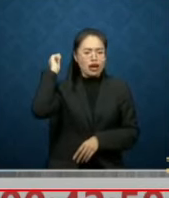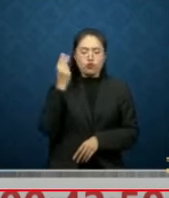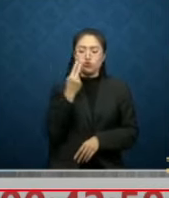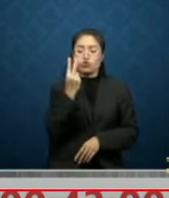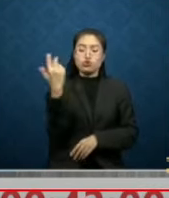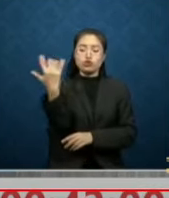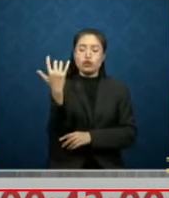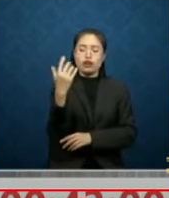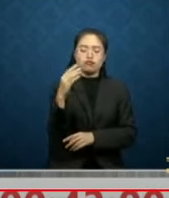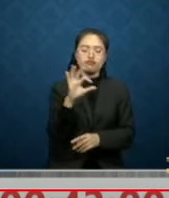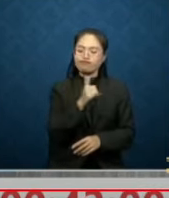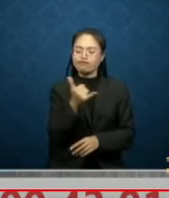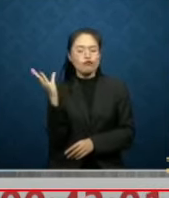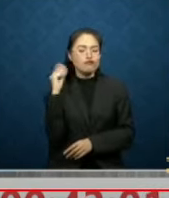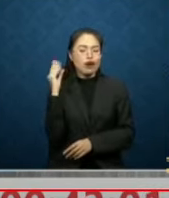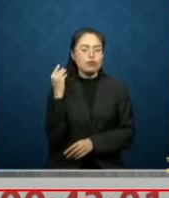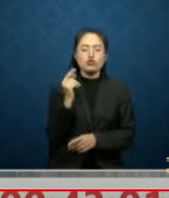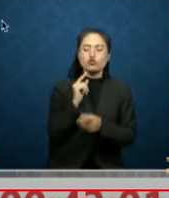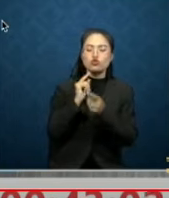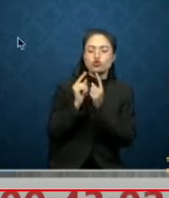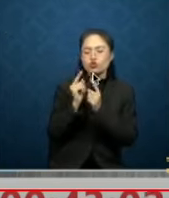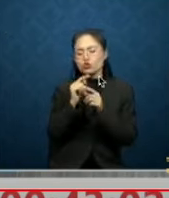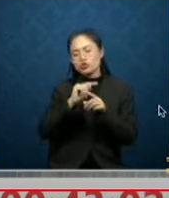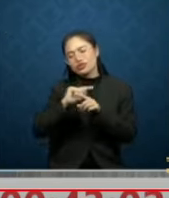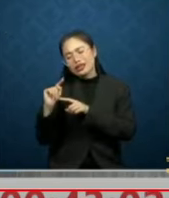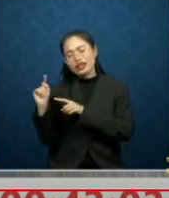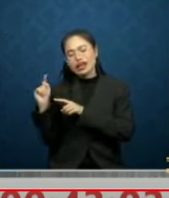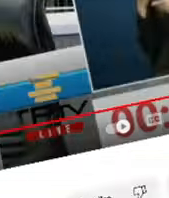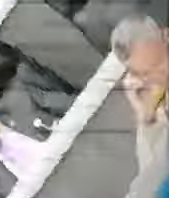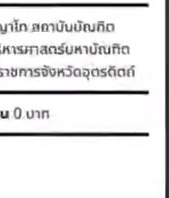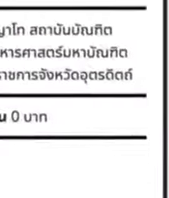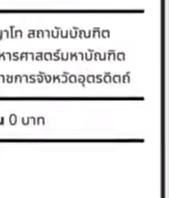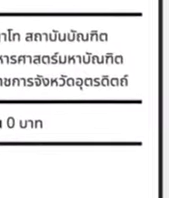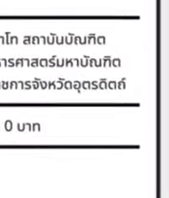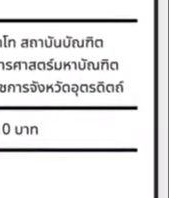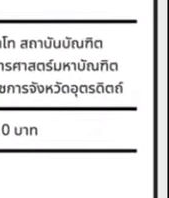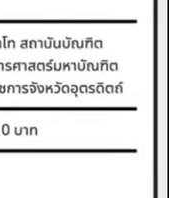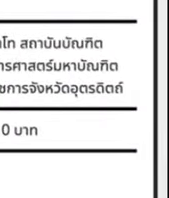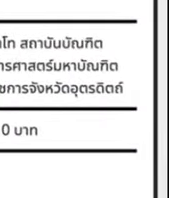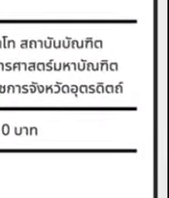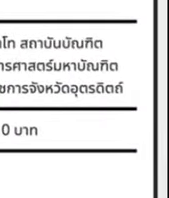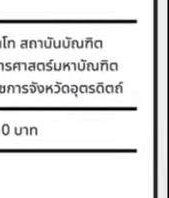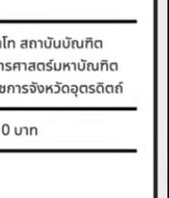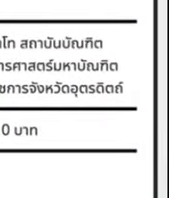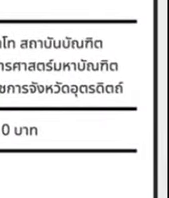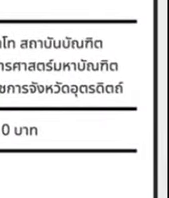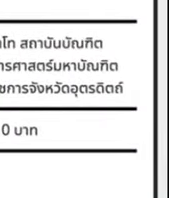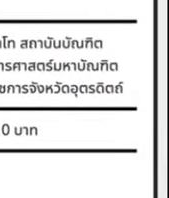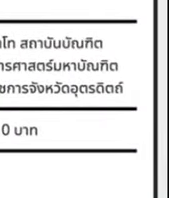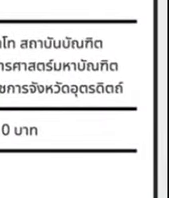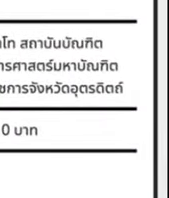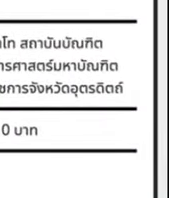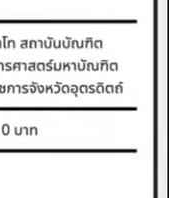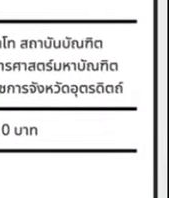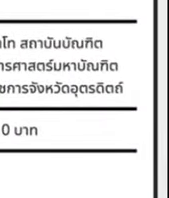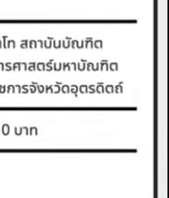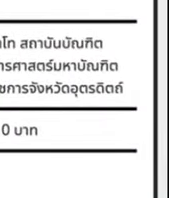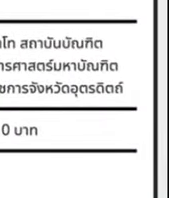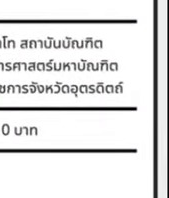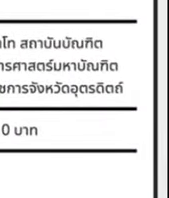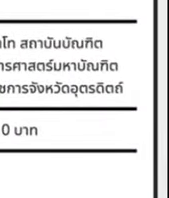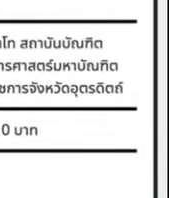บางทีก็ไม่ได้ฟังนั่งคุยนู่นคุยนี่แต่ถ้าอยู่ในห้องประชุมเนี่ยมันฟังชัด